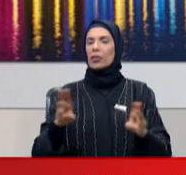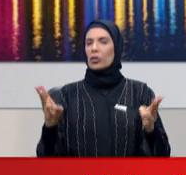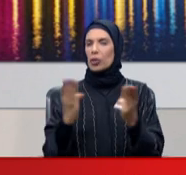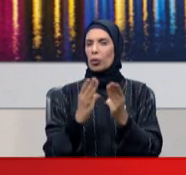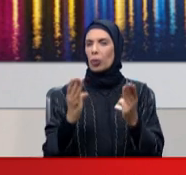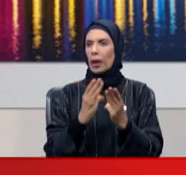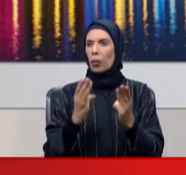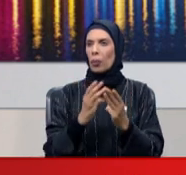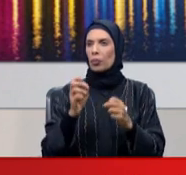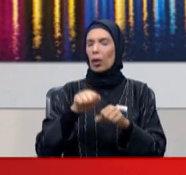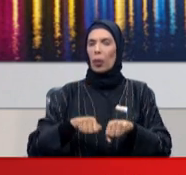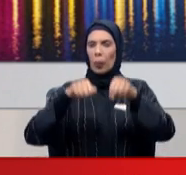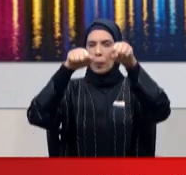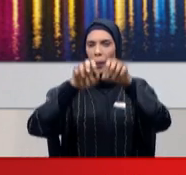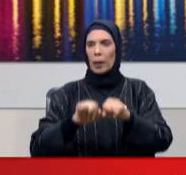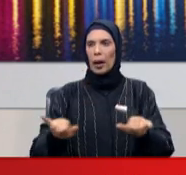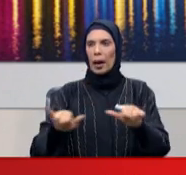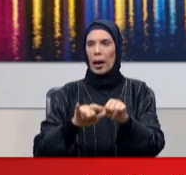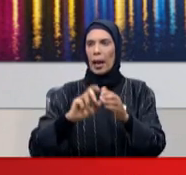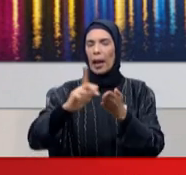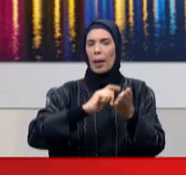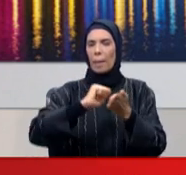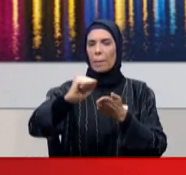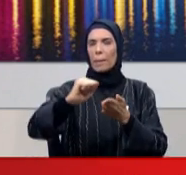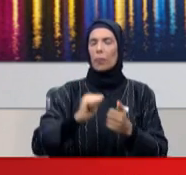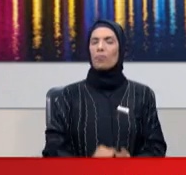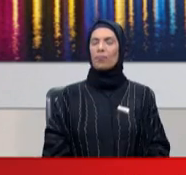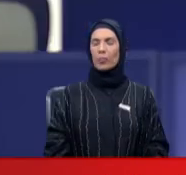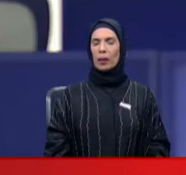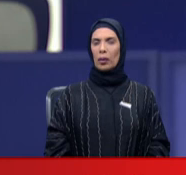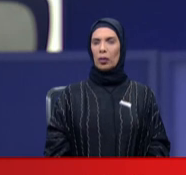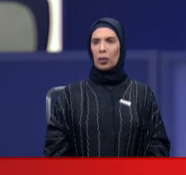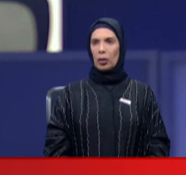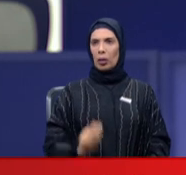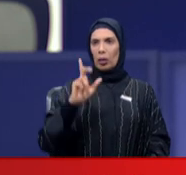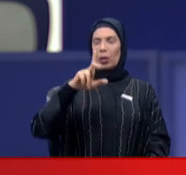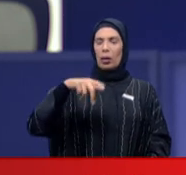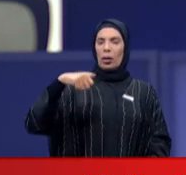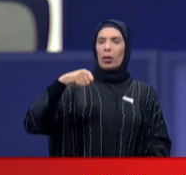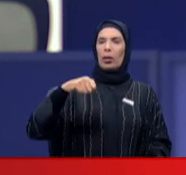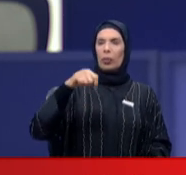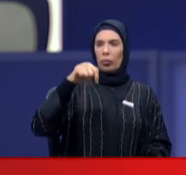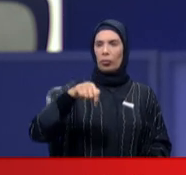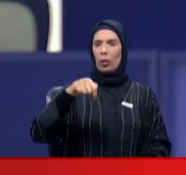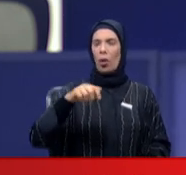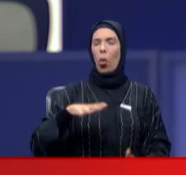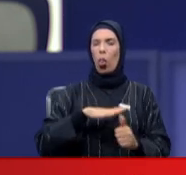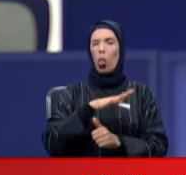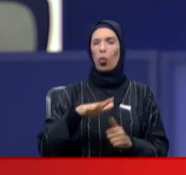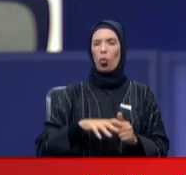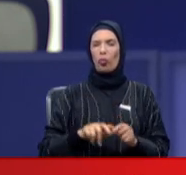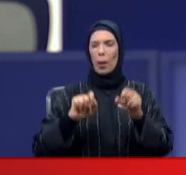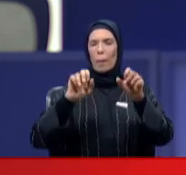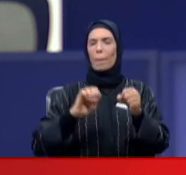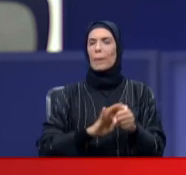متاجر إلكترونية أو منصات إلكترونية. نعم. سيدة مرام، ربما يحسب لكم كوزارة أنكم في هذه الظروف الاستثنائية